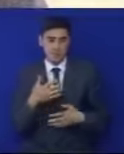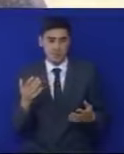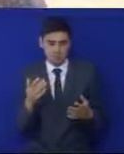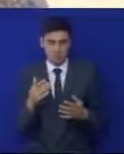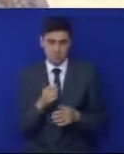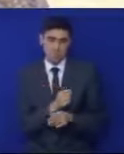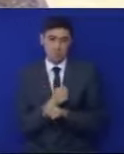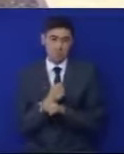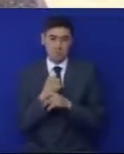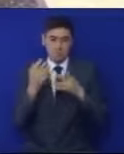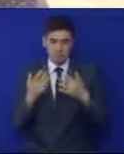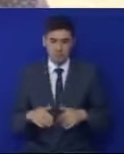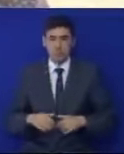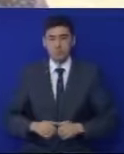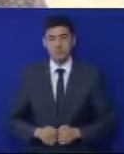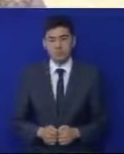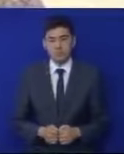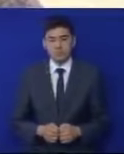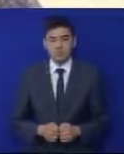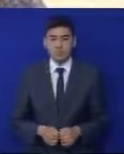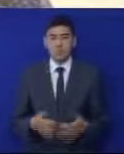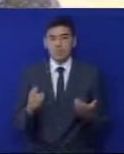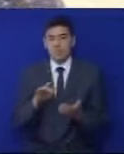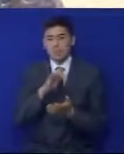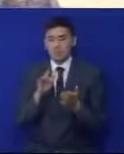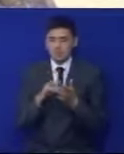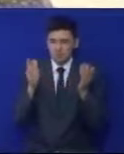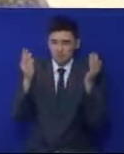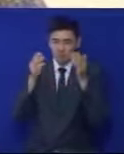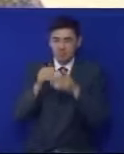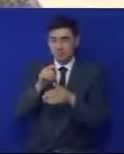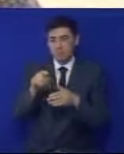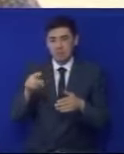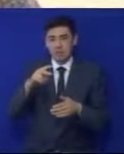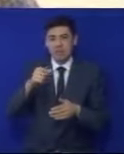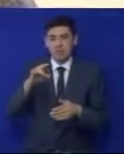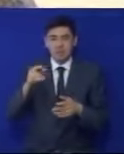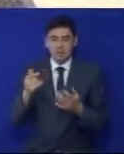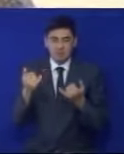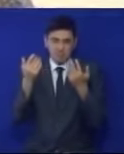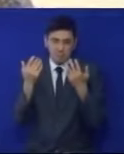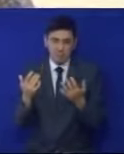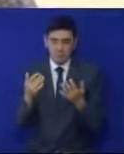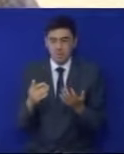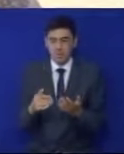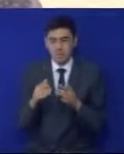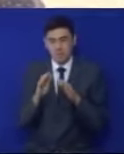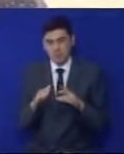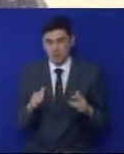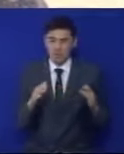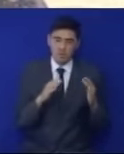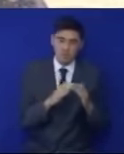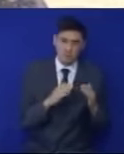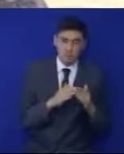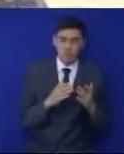Я считаю, что вот наиболее вот қала сыртындағы лагерлерге сұраныс өте жақсы. Балалар қала сыртында демалуы керек, үйден жырақта